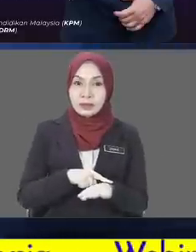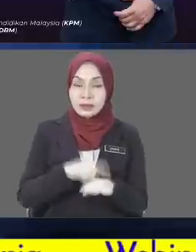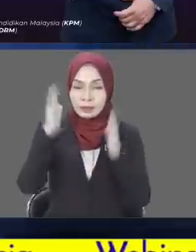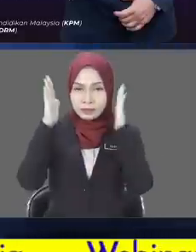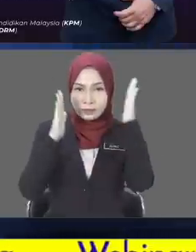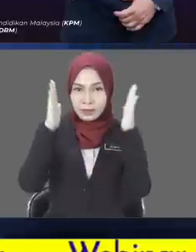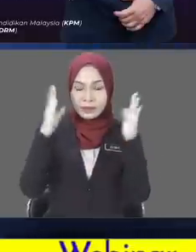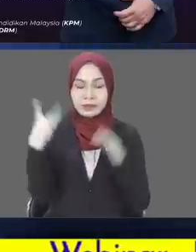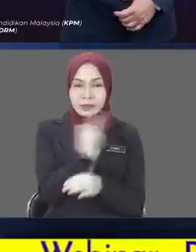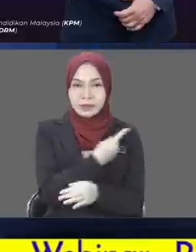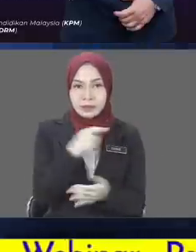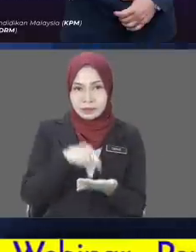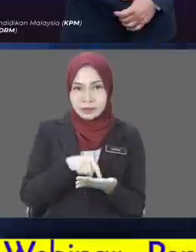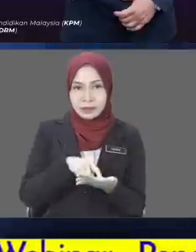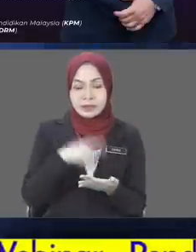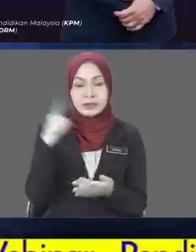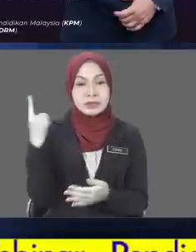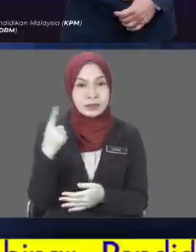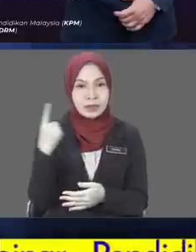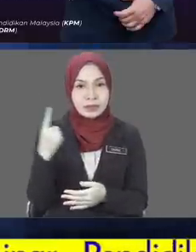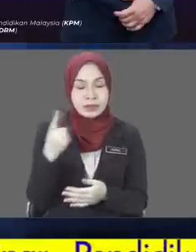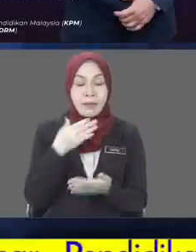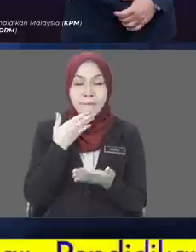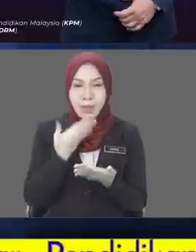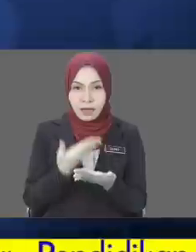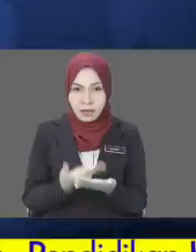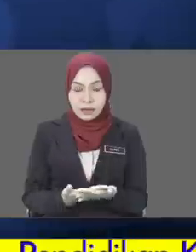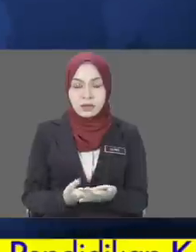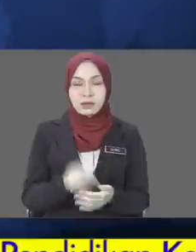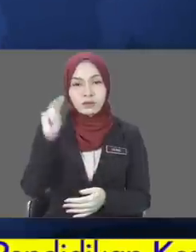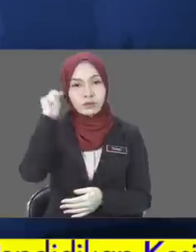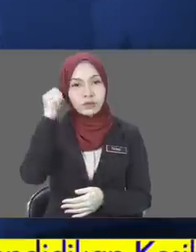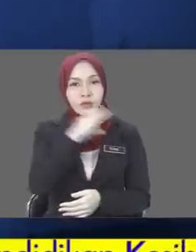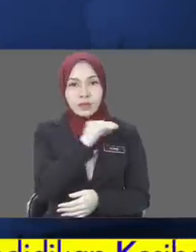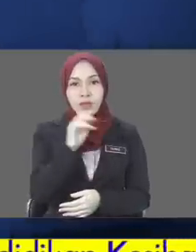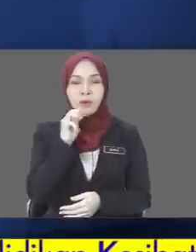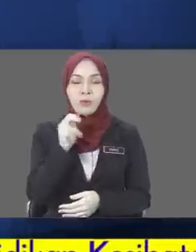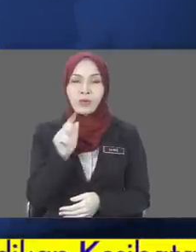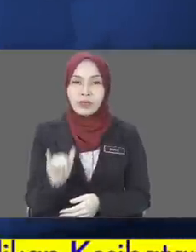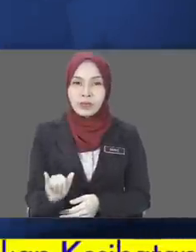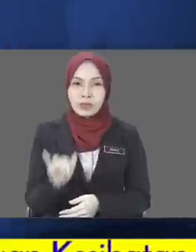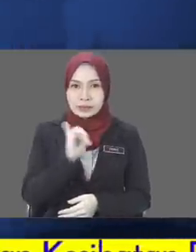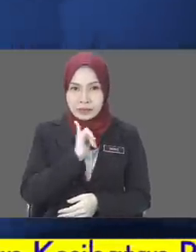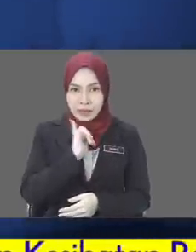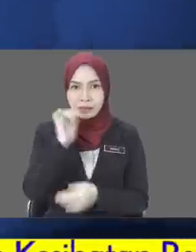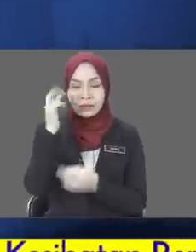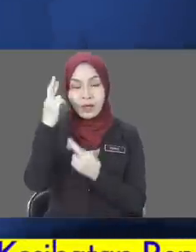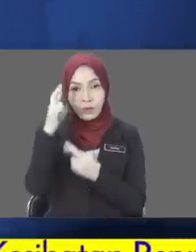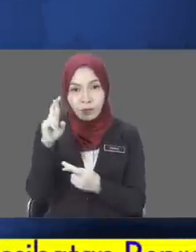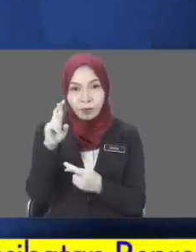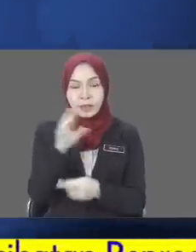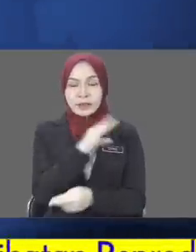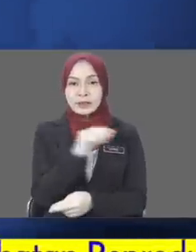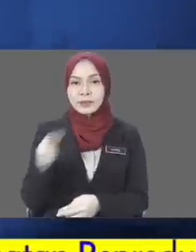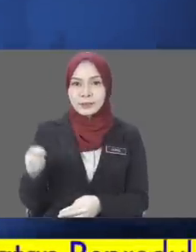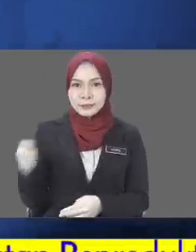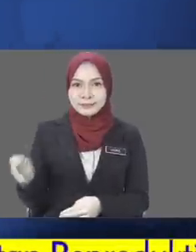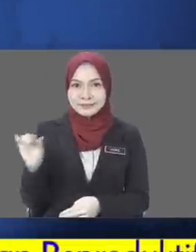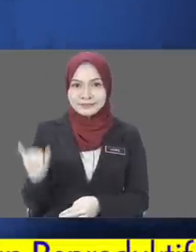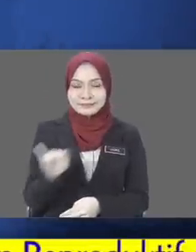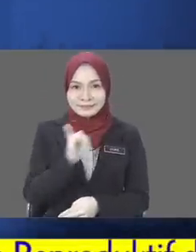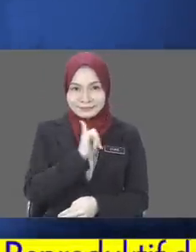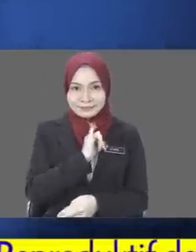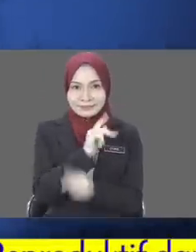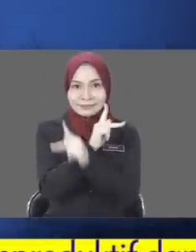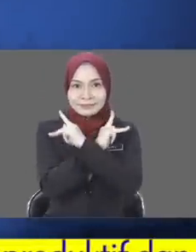muda di negara kita ini setia selalu terjamin contoh anak perempuan yang saya hormati beri murid yang sangat saya